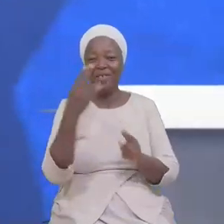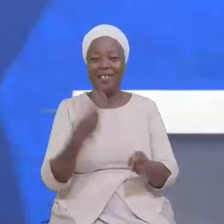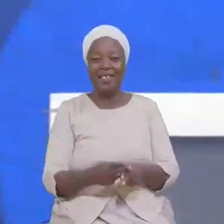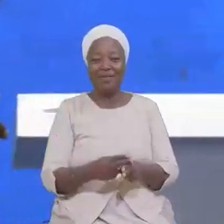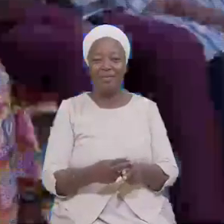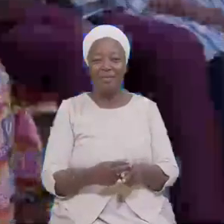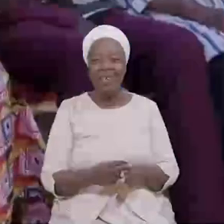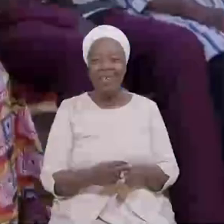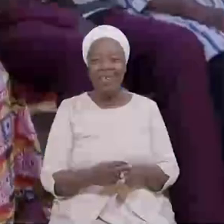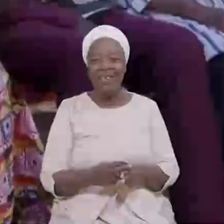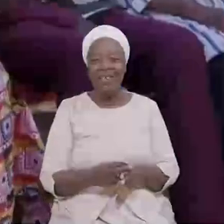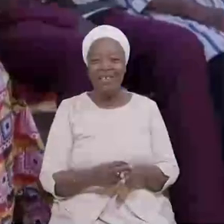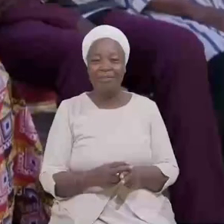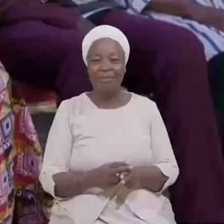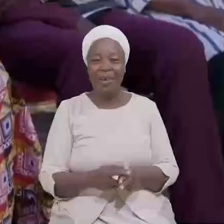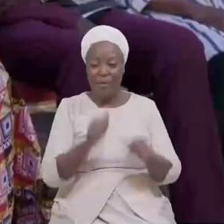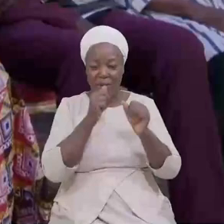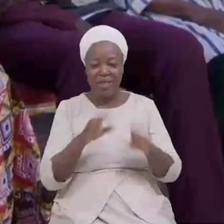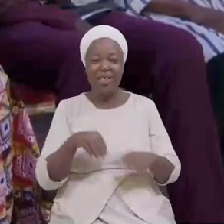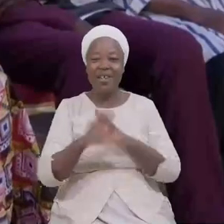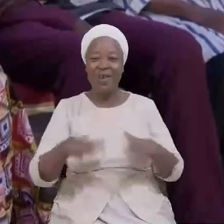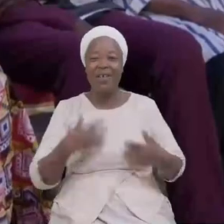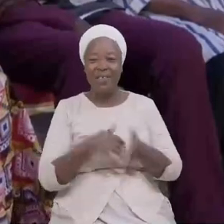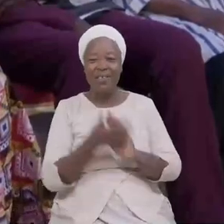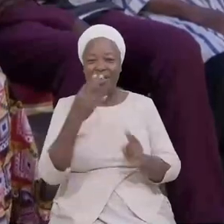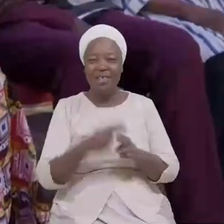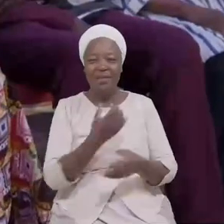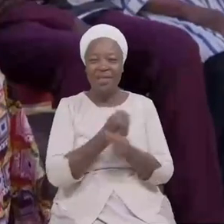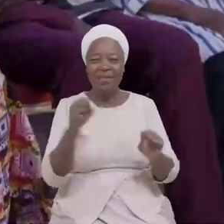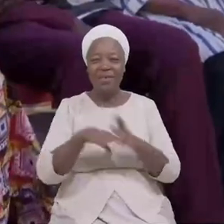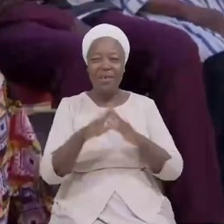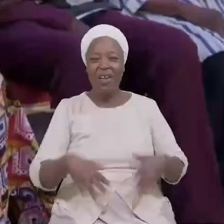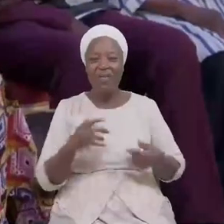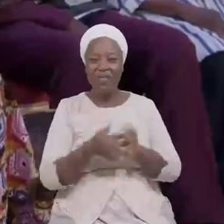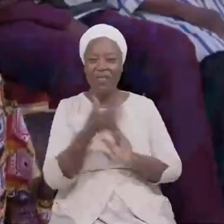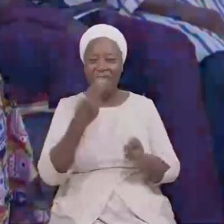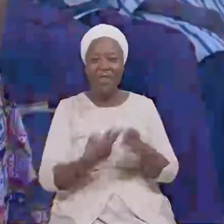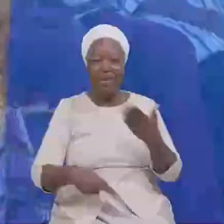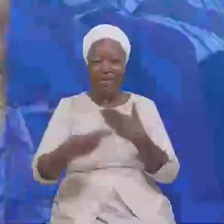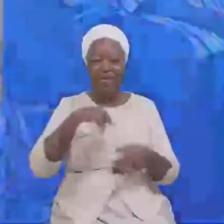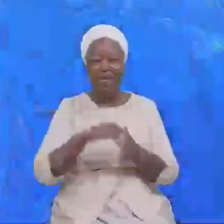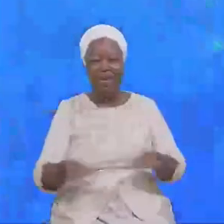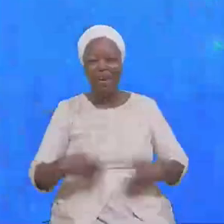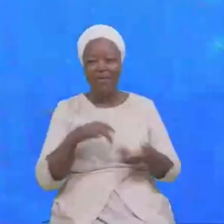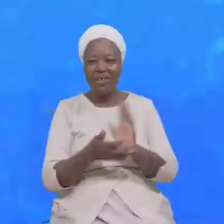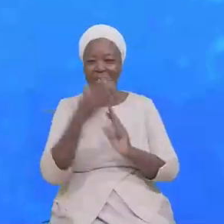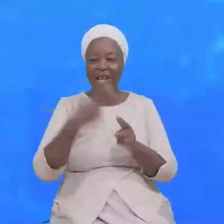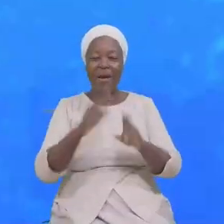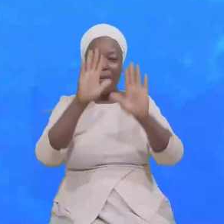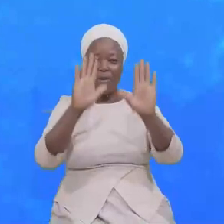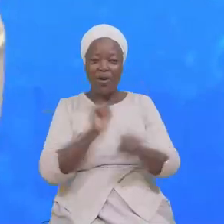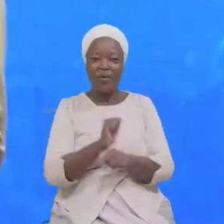bénédictions dans ta vie, le salut dans votre vie, la restauration dans votre vie, les miracles dans votre